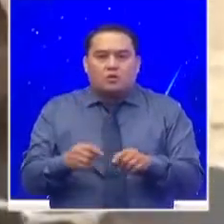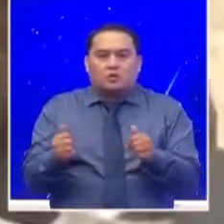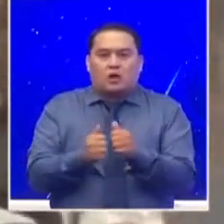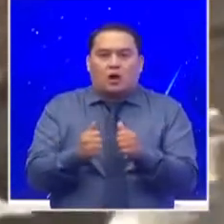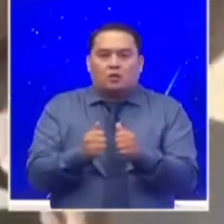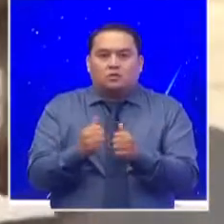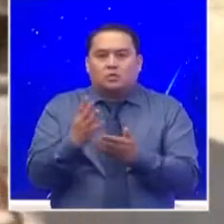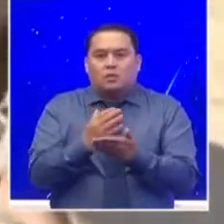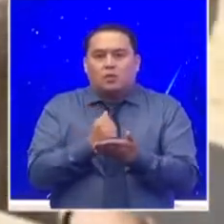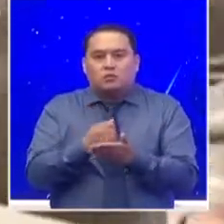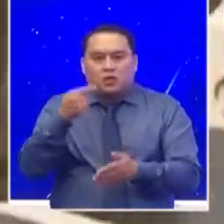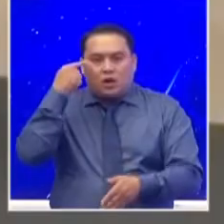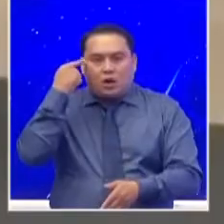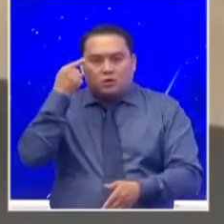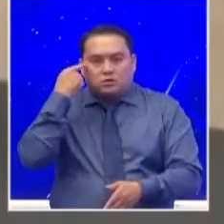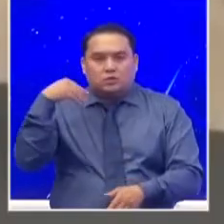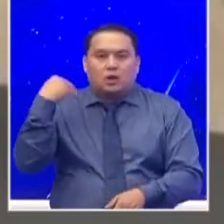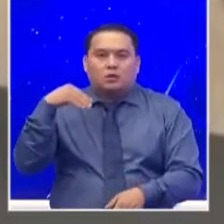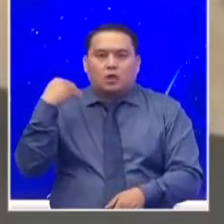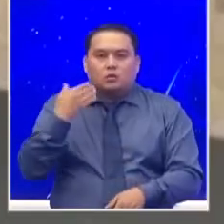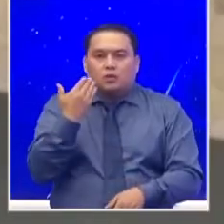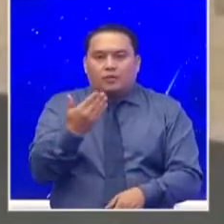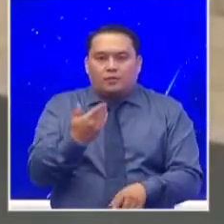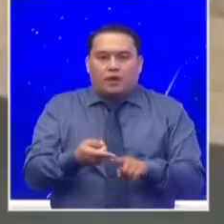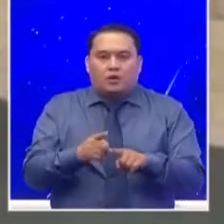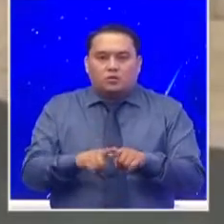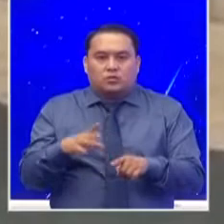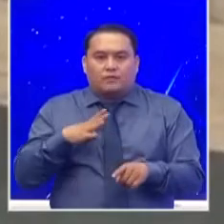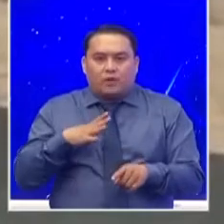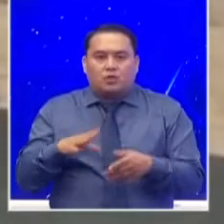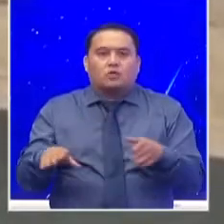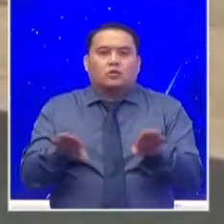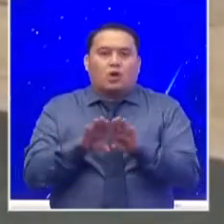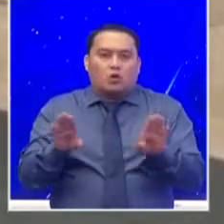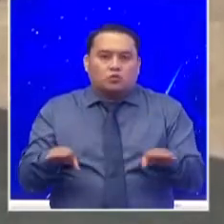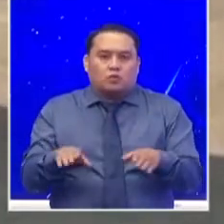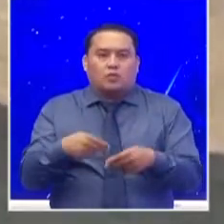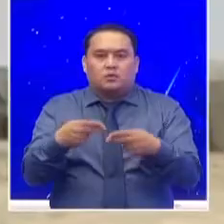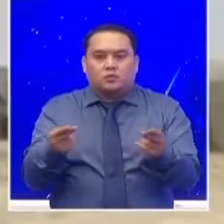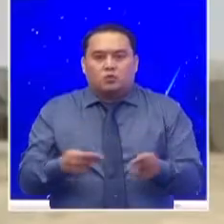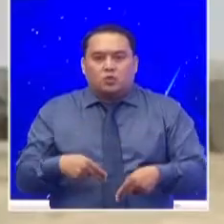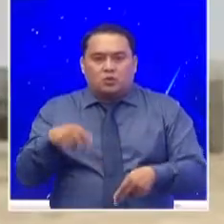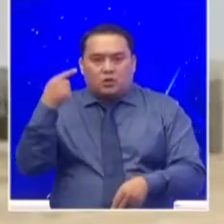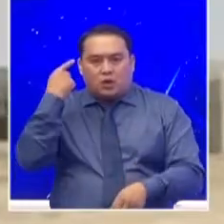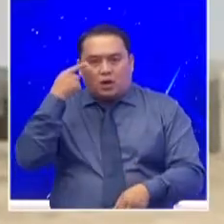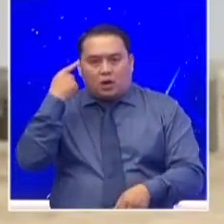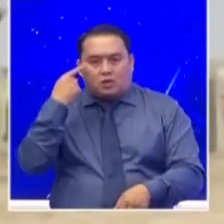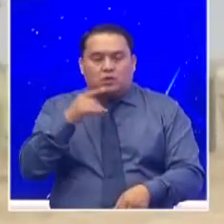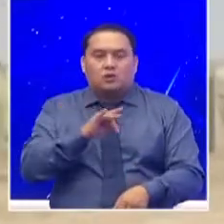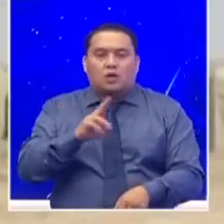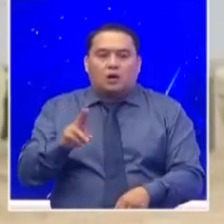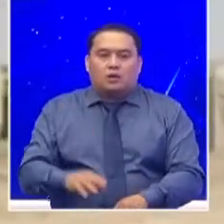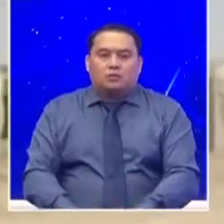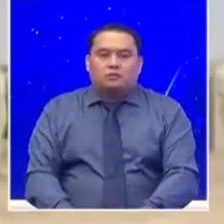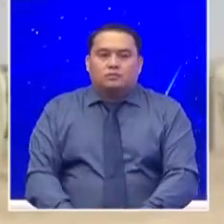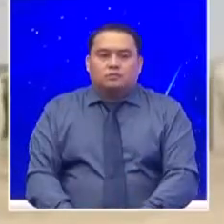года, то есть до обострения приграничных споров между Кыргызстаном и Таджикистаном. Более того, аналогичное соглашение подписано и